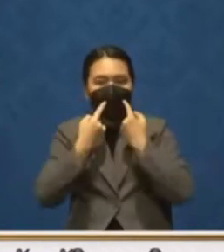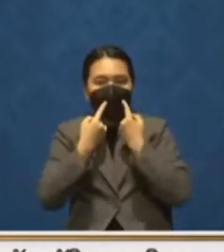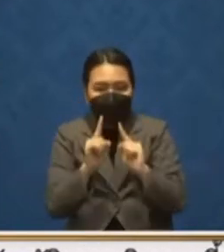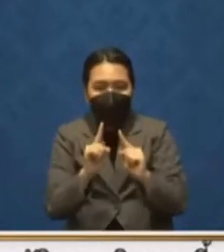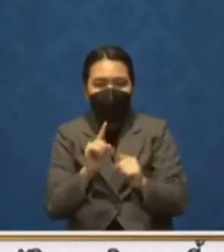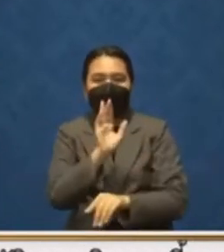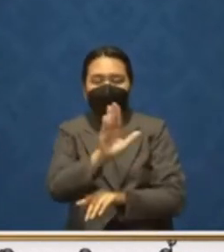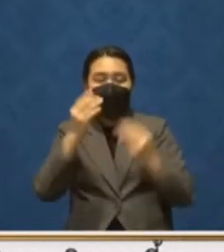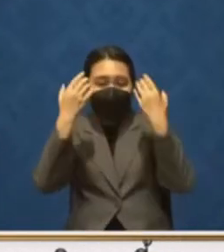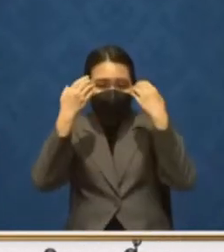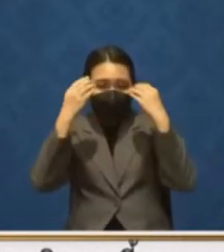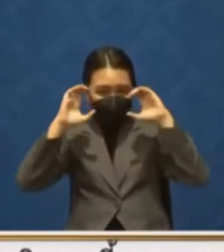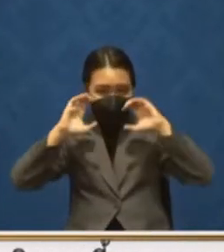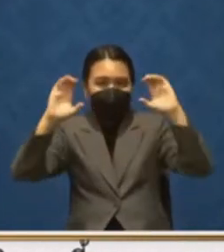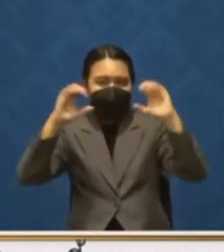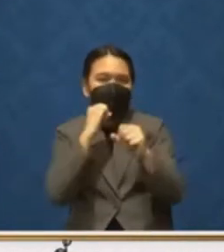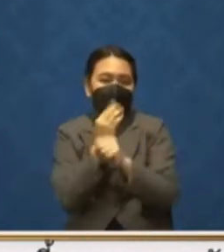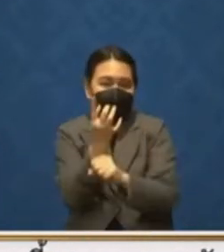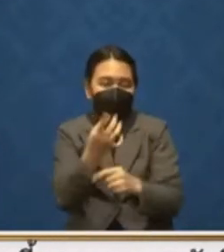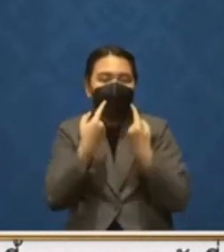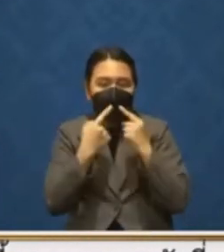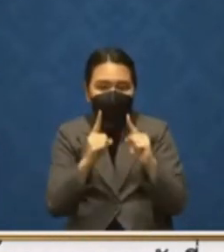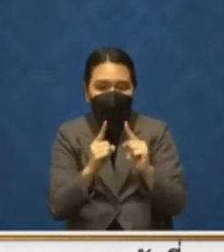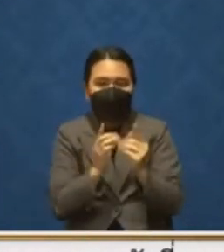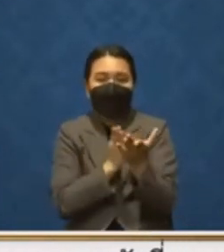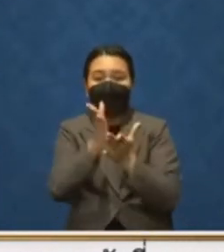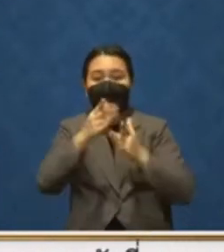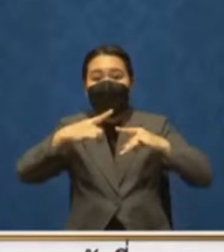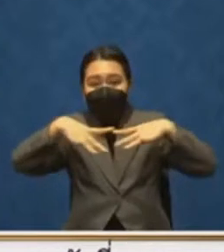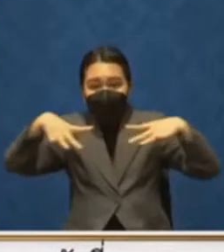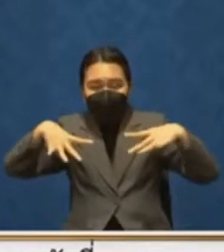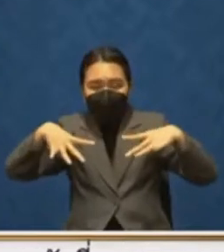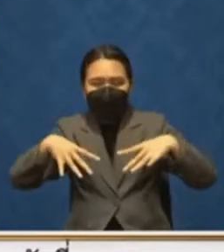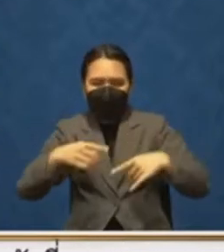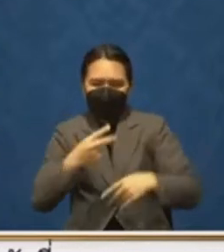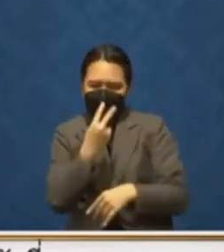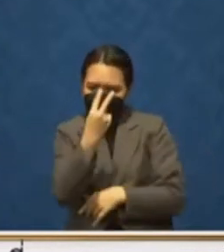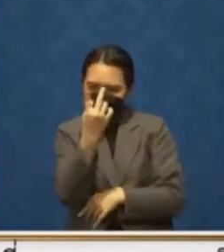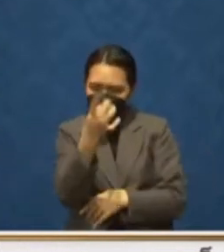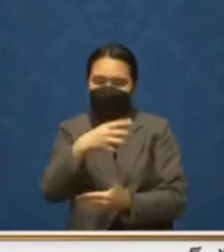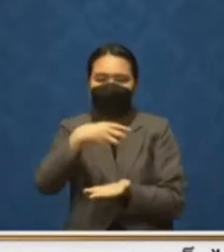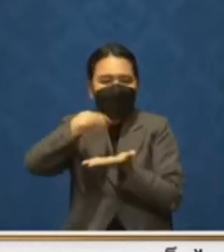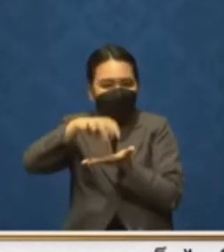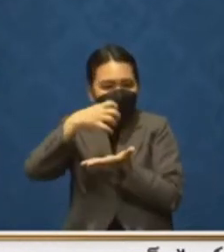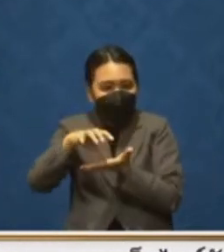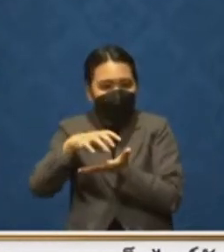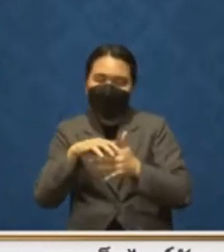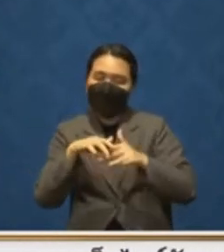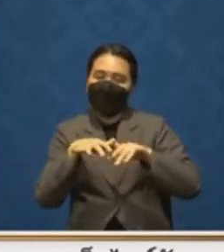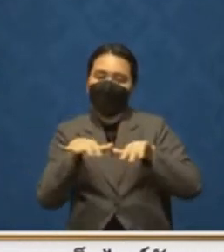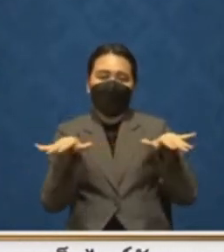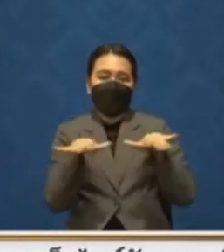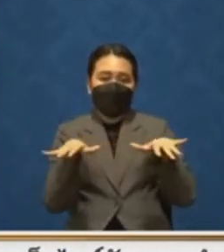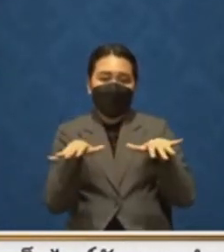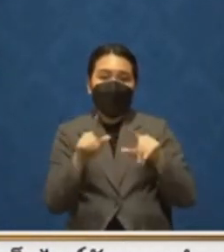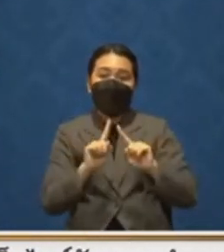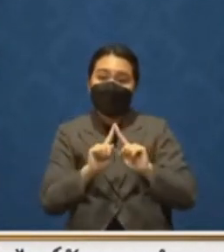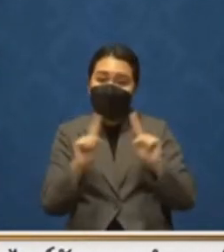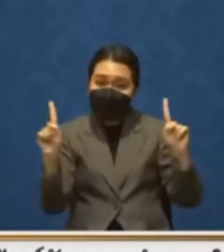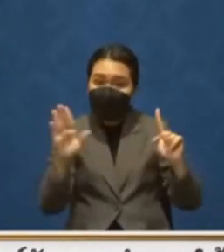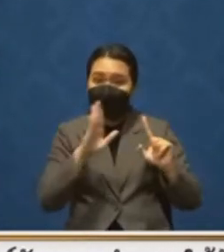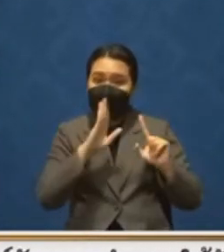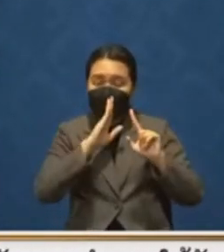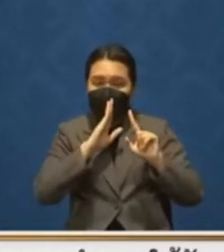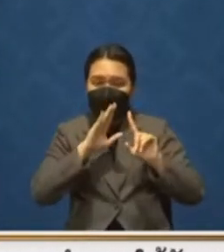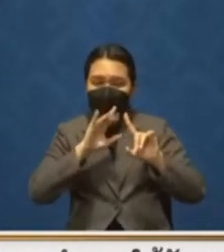ที่รัฐบาลทำฝ่ายค้านก็ต้องพูดในส่วนที่หรือไปการมองเห็นไอ้นี่ก็เป็นเรื่องธรรมดาครับแต่ถ้าหากว่าตอบไม่ตรงกัน